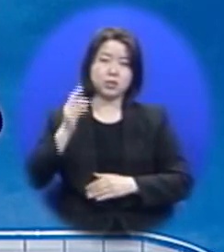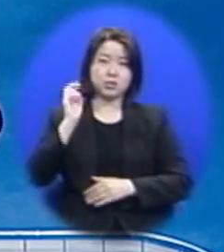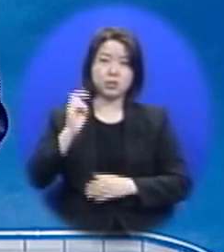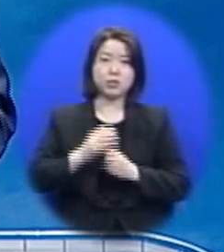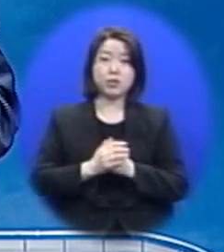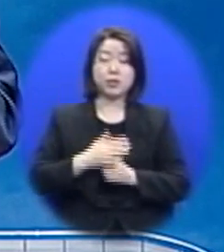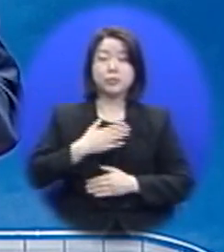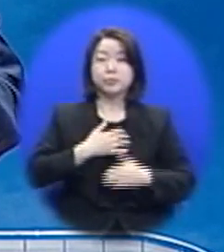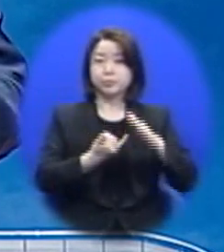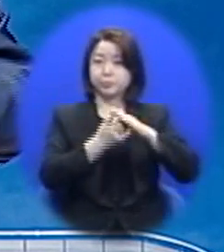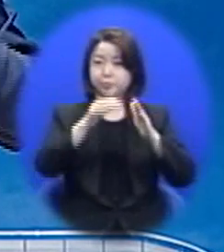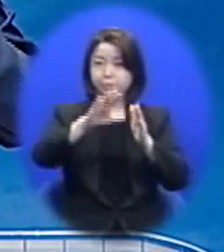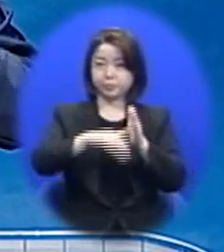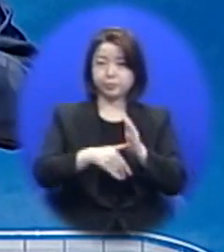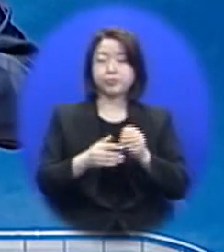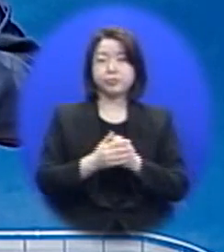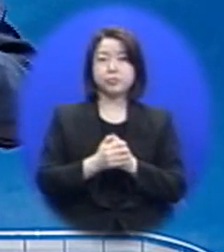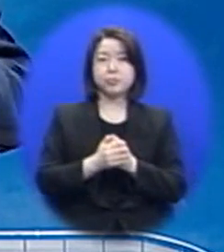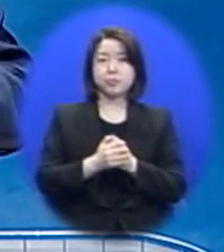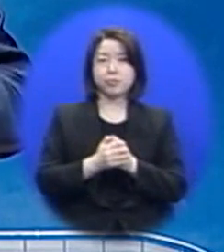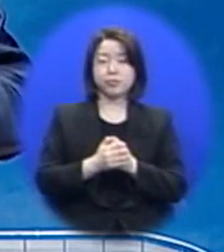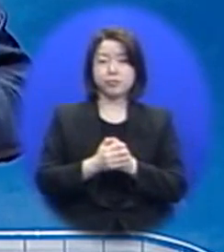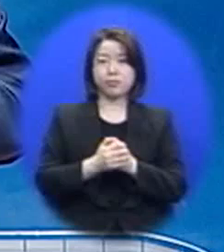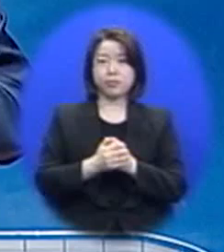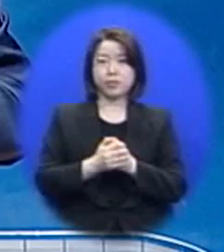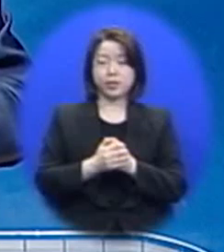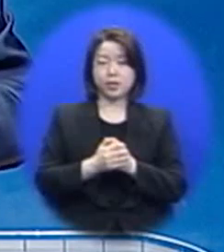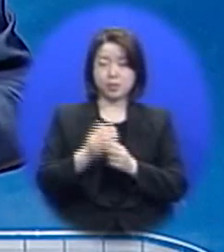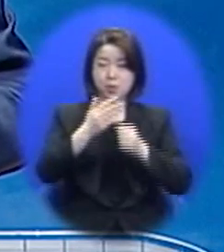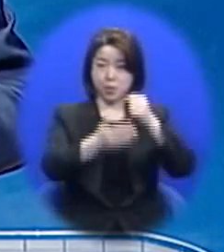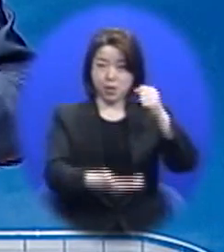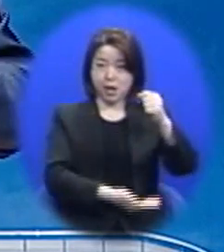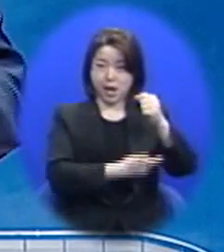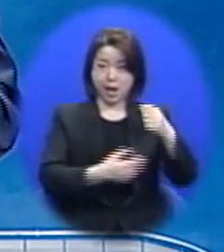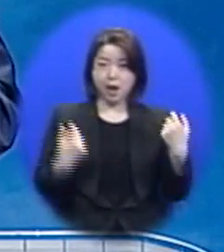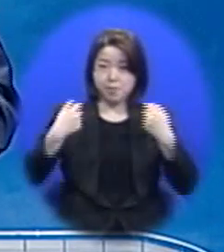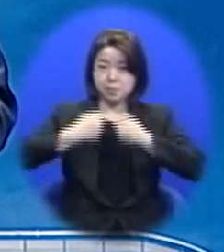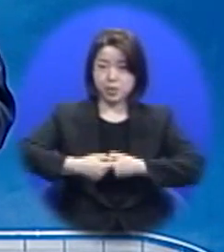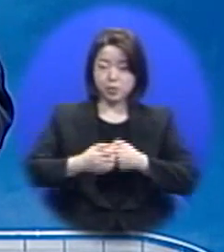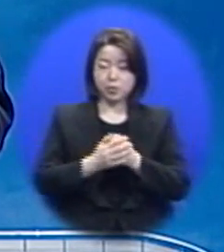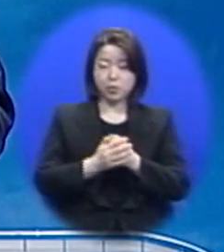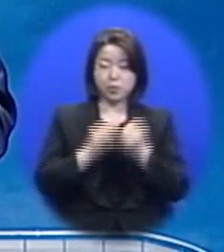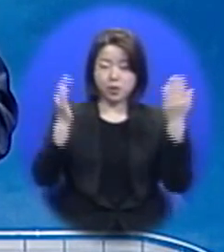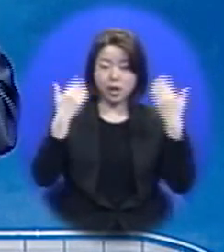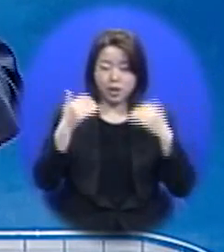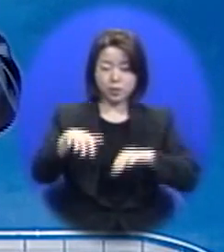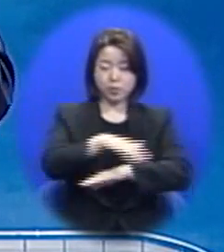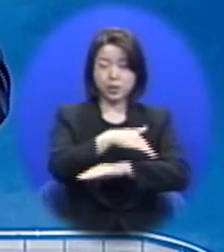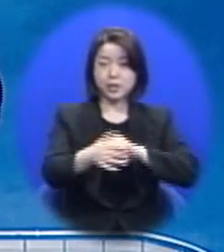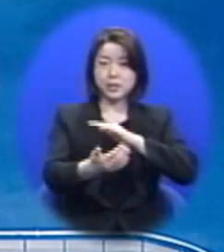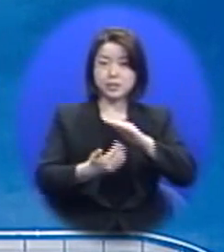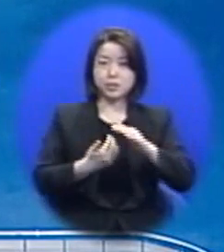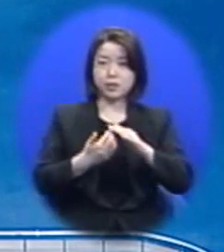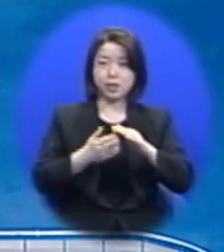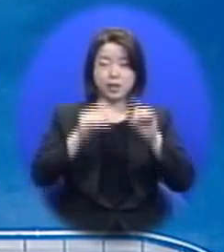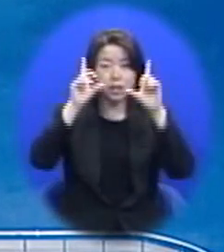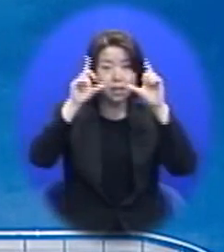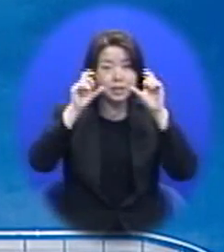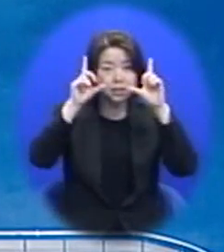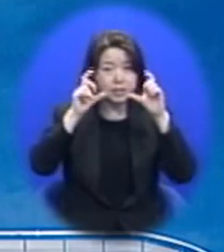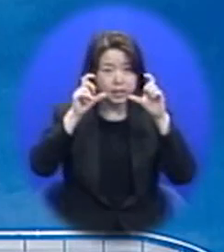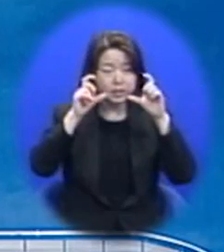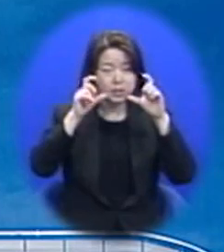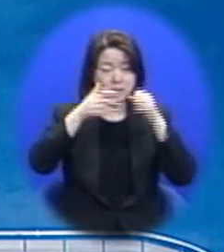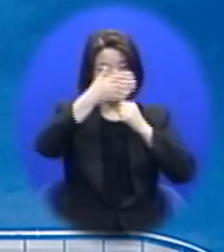제가 어린 시절 한복을 입고 학교도 다니기 전에 그 사진 찍은 게 하나 제